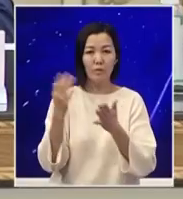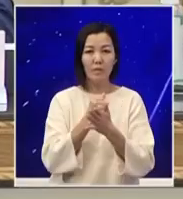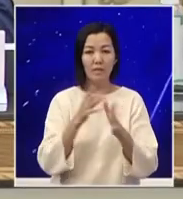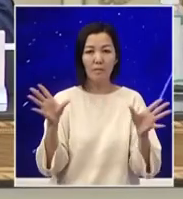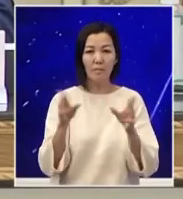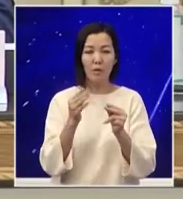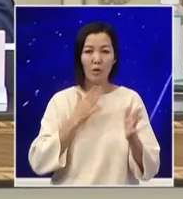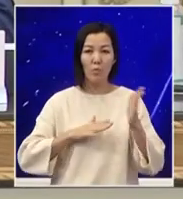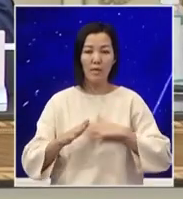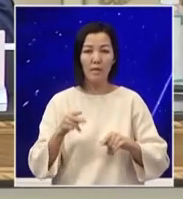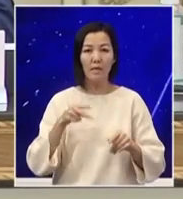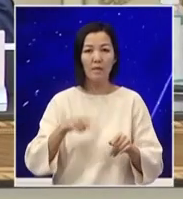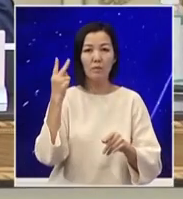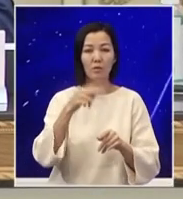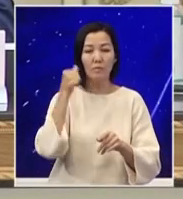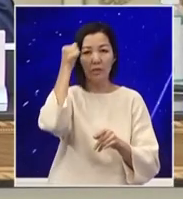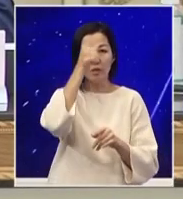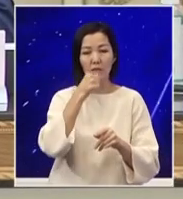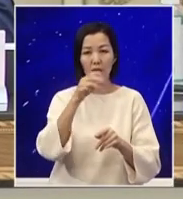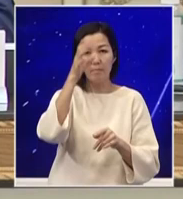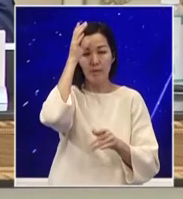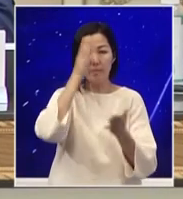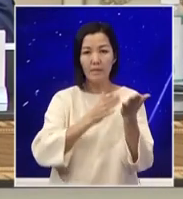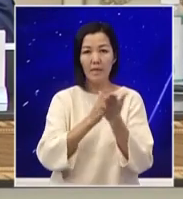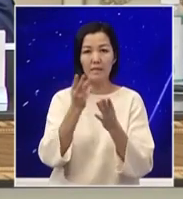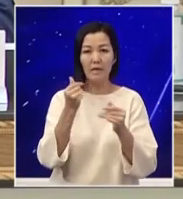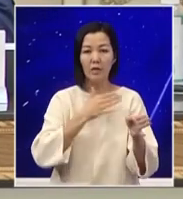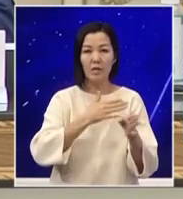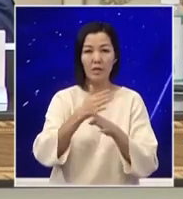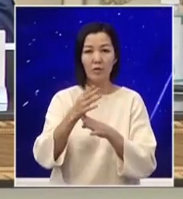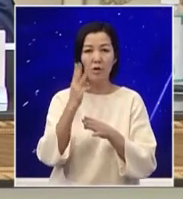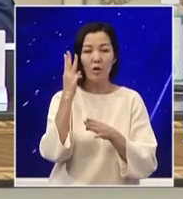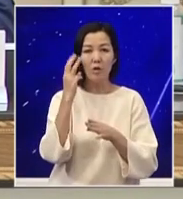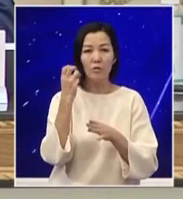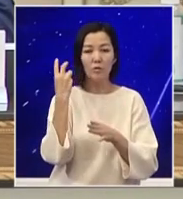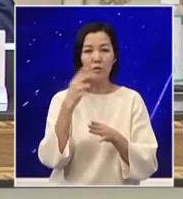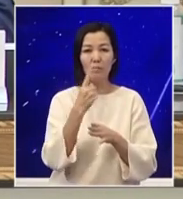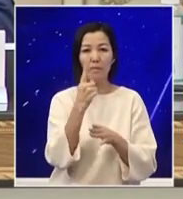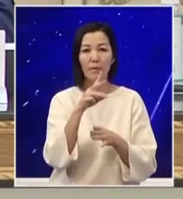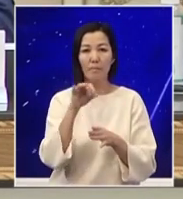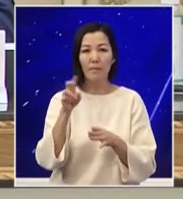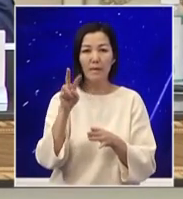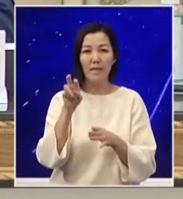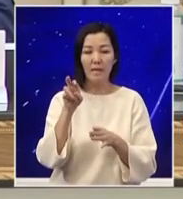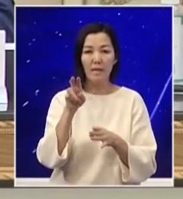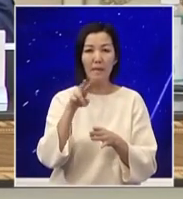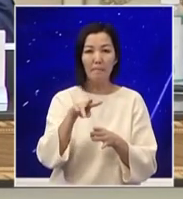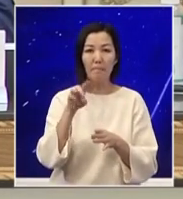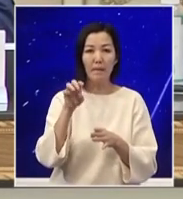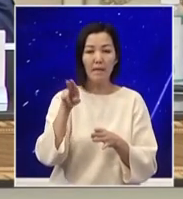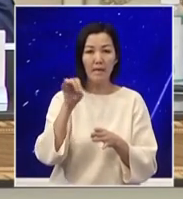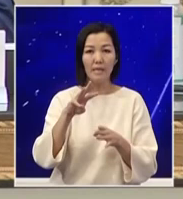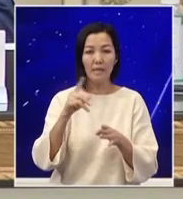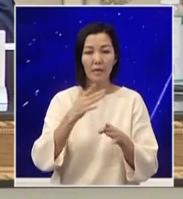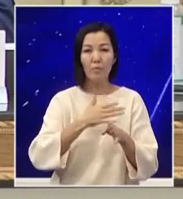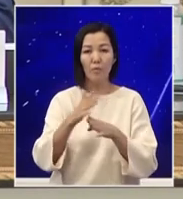қуанады. 2020 жылға білім саласын қаржыландыруға 321 миллиард теңге қаржы